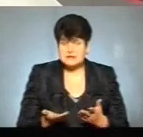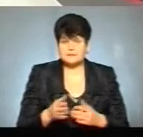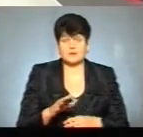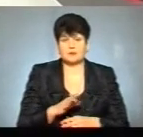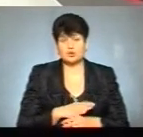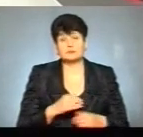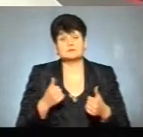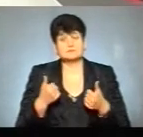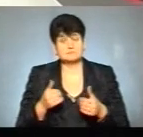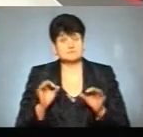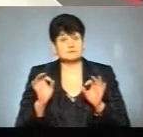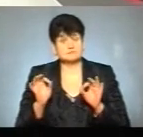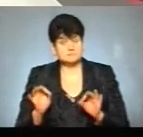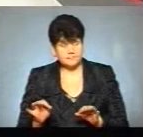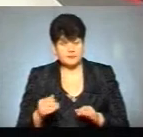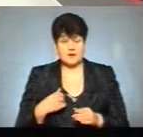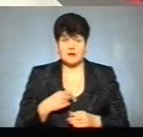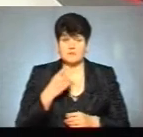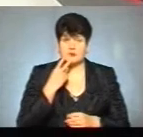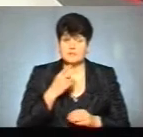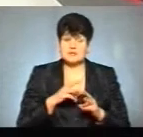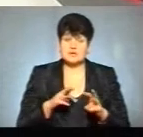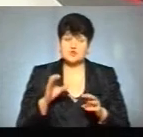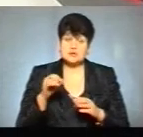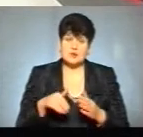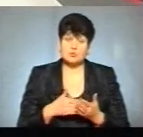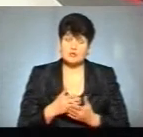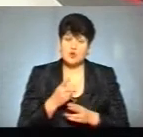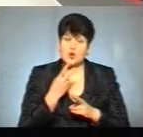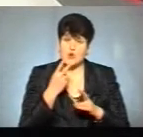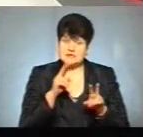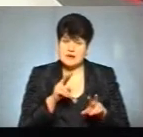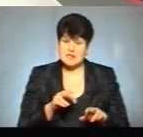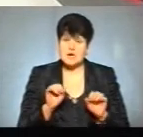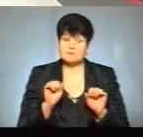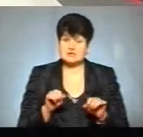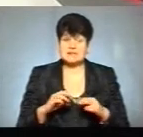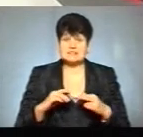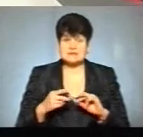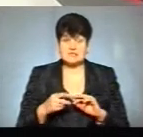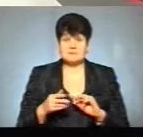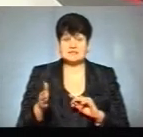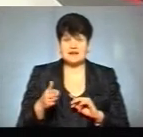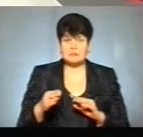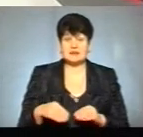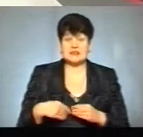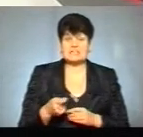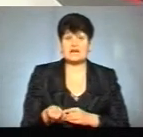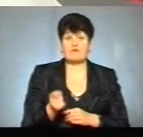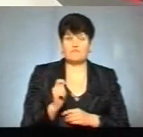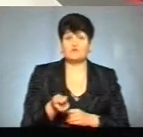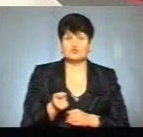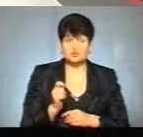я так і думаю, і бачу, що Міністерство соціальної політики розглядає можливості замість риби дати вудочку, для того, щоб людина